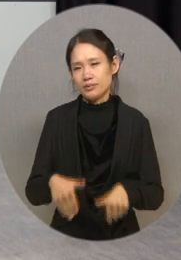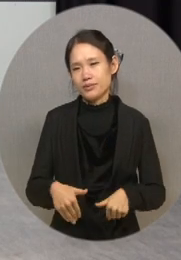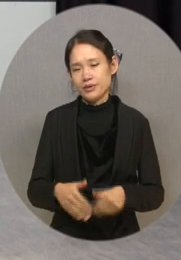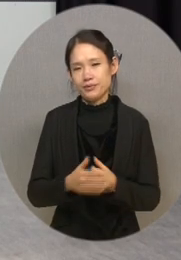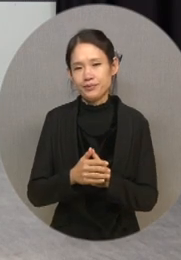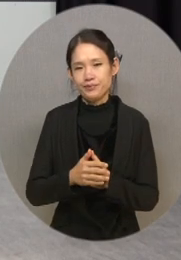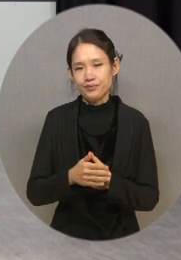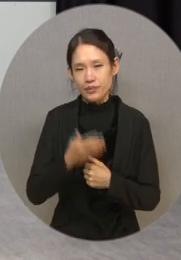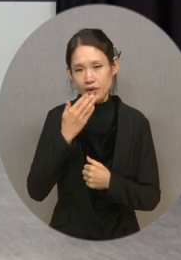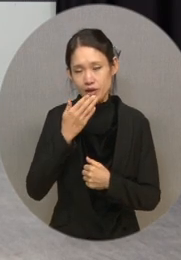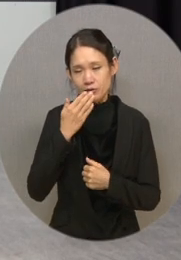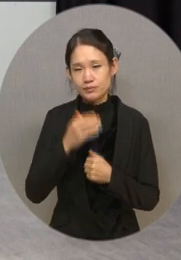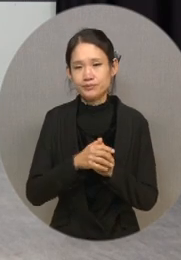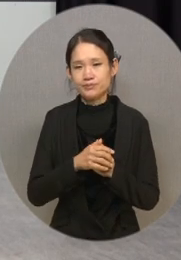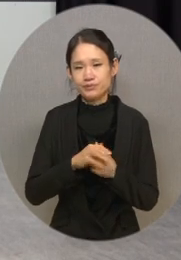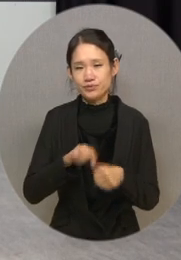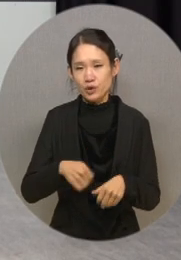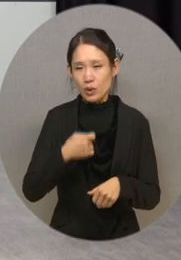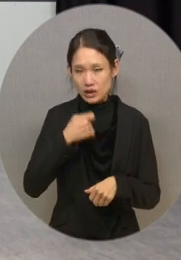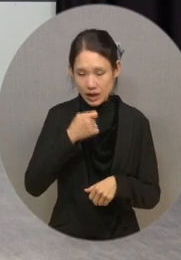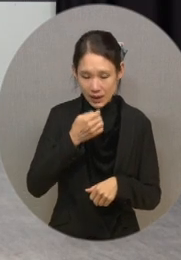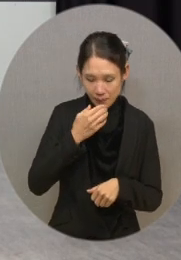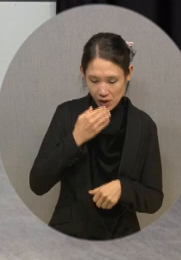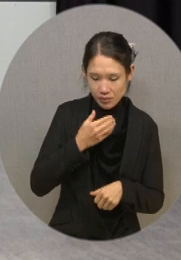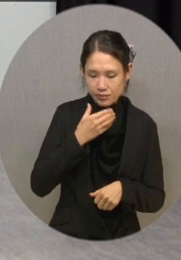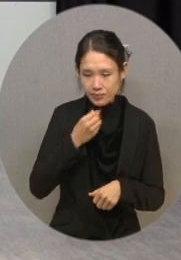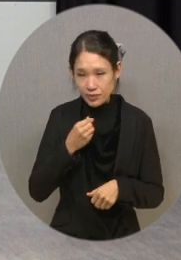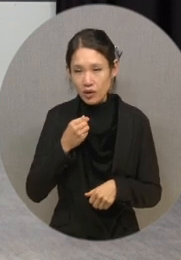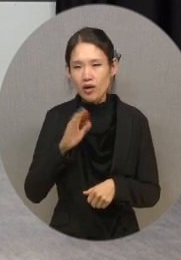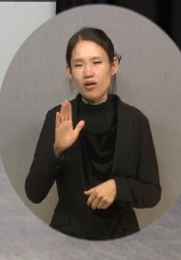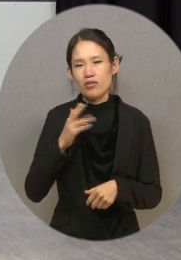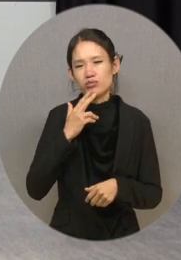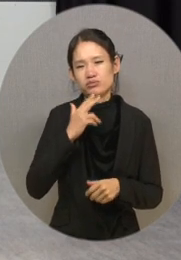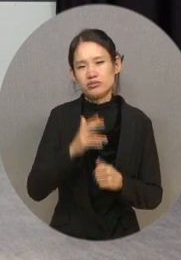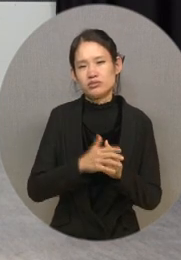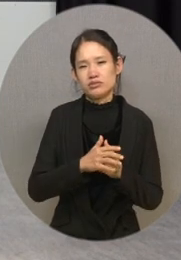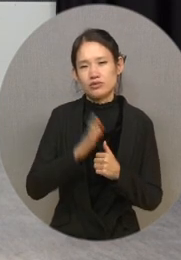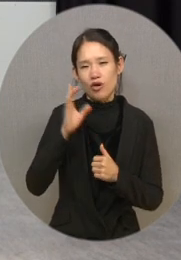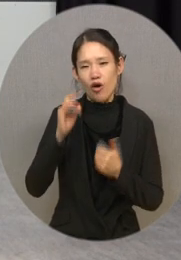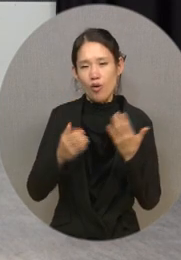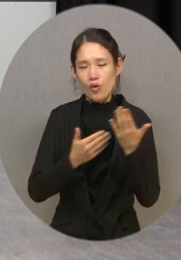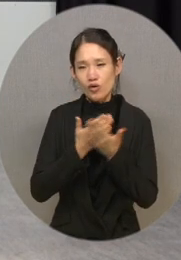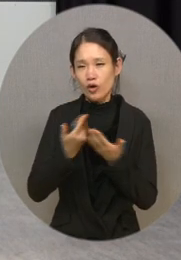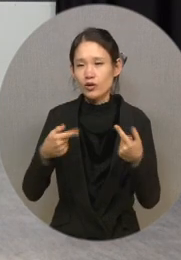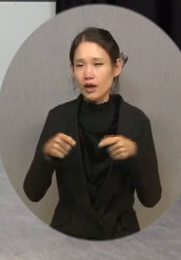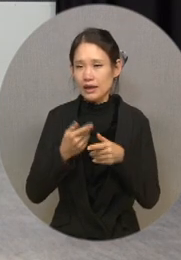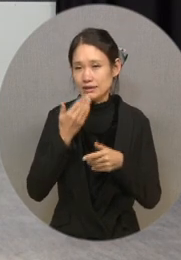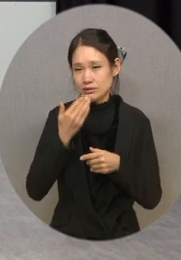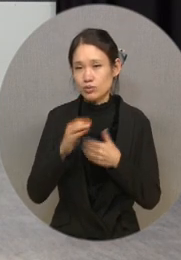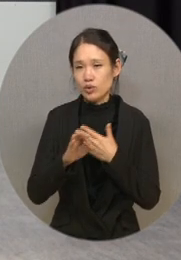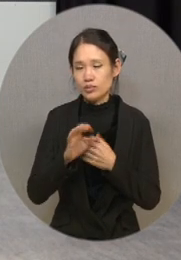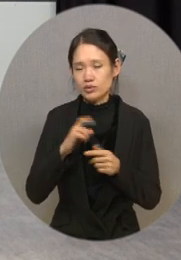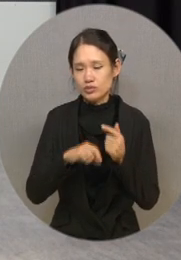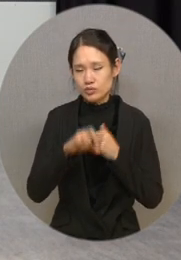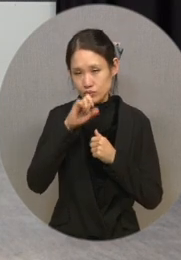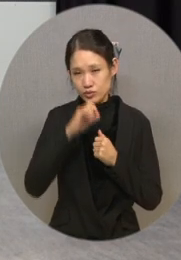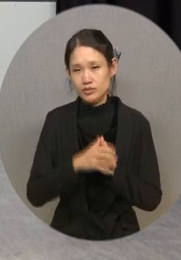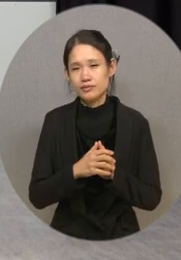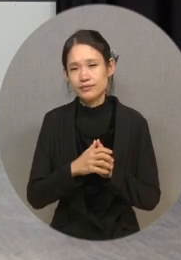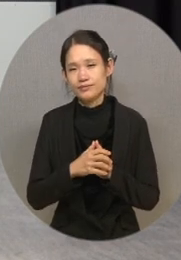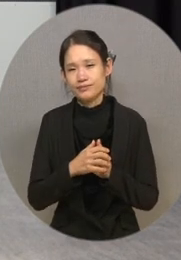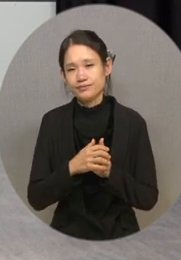음식이라는 게 맞아요. 뭐 혼자서 혼밥 먹어서 그렇지. 행복하지 않잖아요. 어울려서 먹으면은 그게 좋지 않습니까?